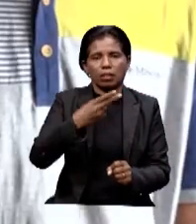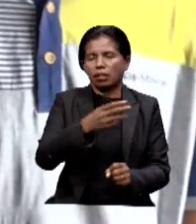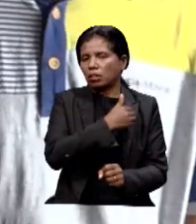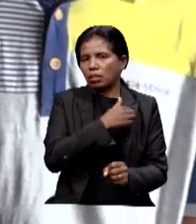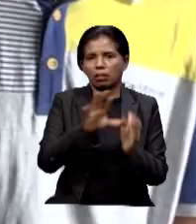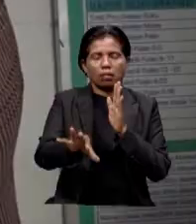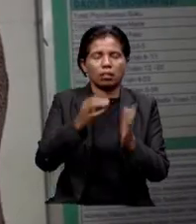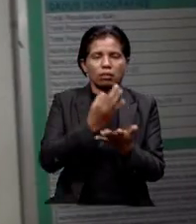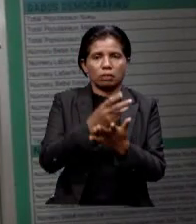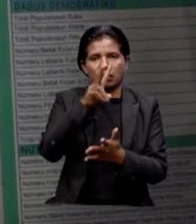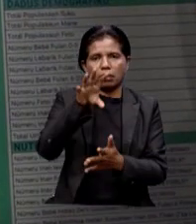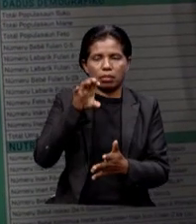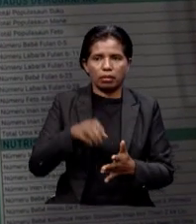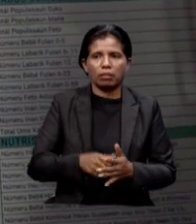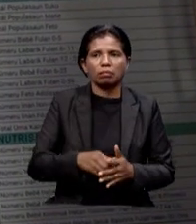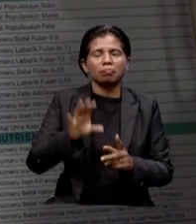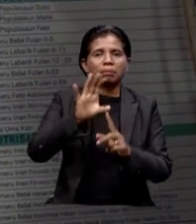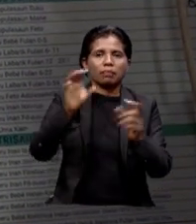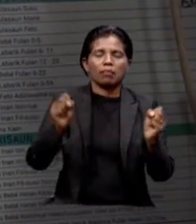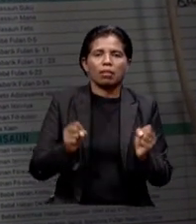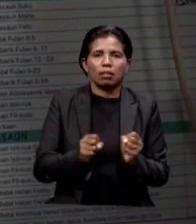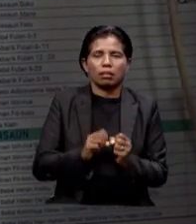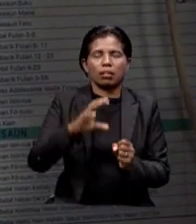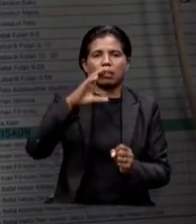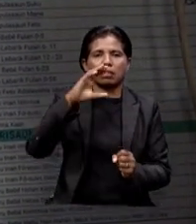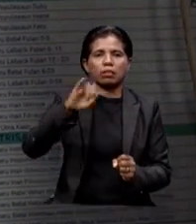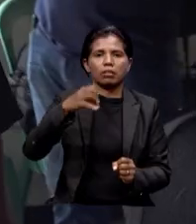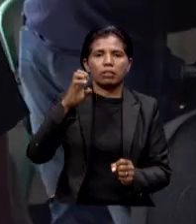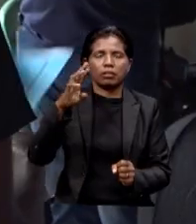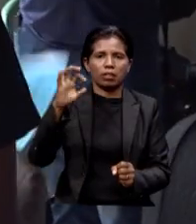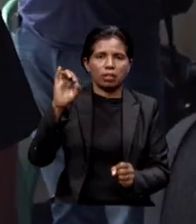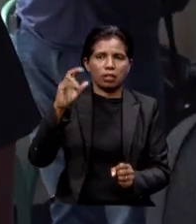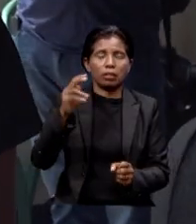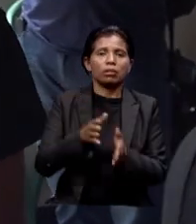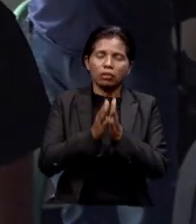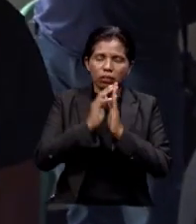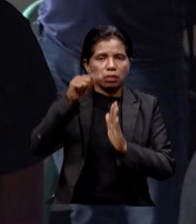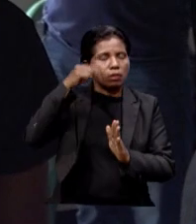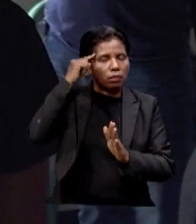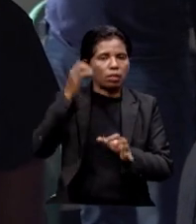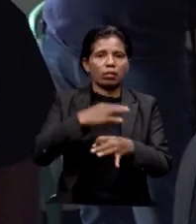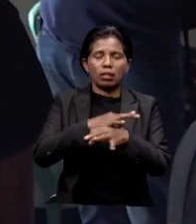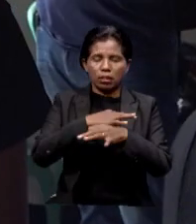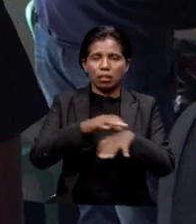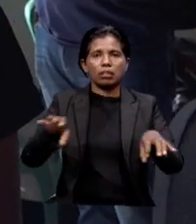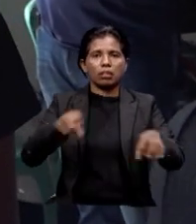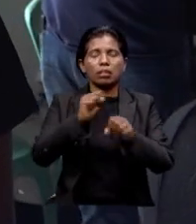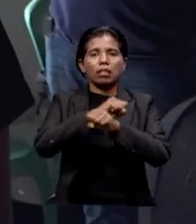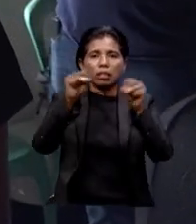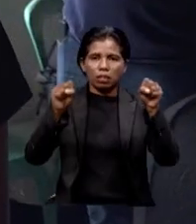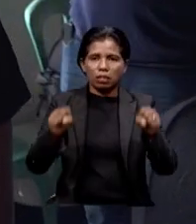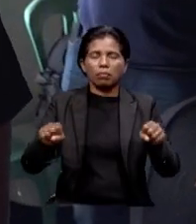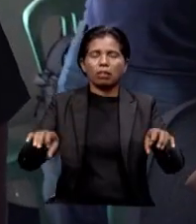ne. Sefi aldeia Lurumata Zeferino Barros husuba governo atu hadia sistema subsidio apoio uma kain